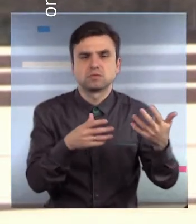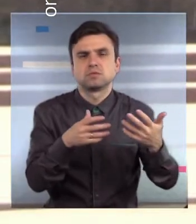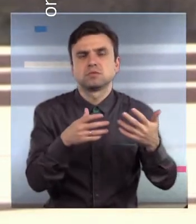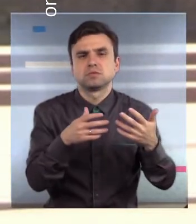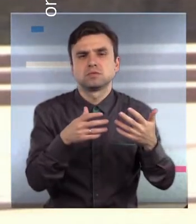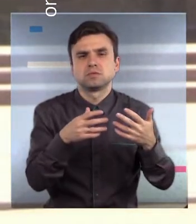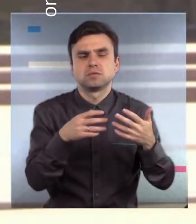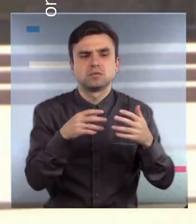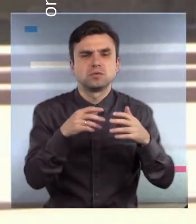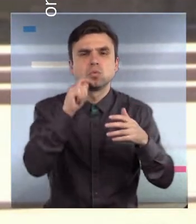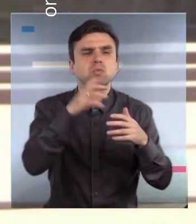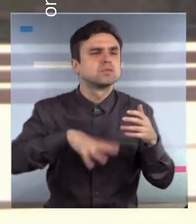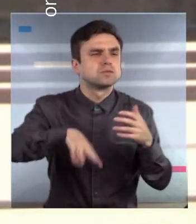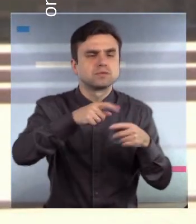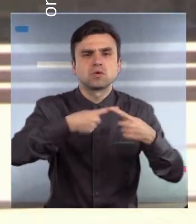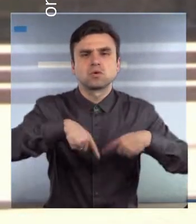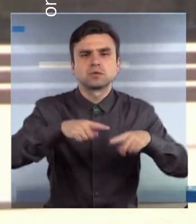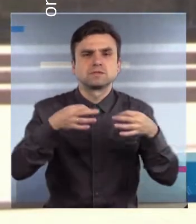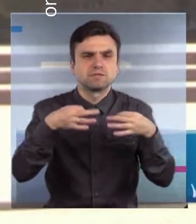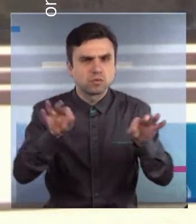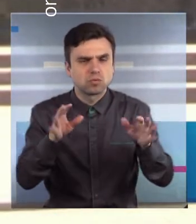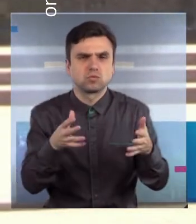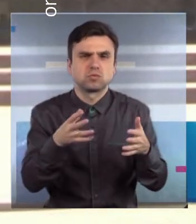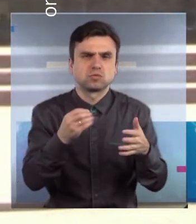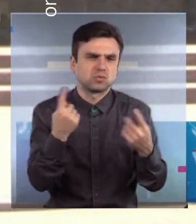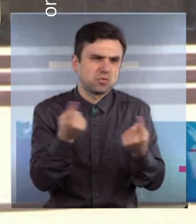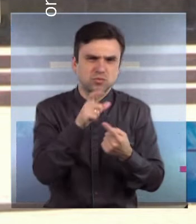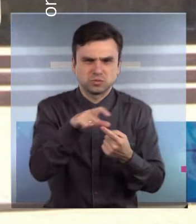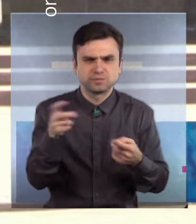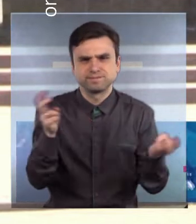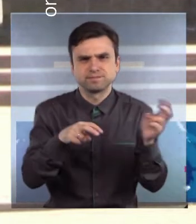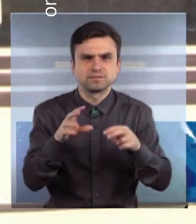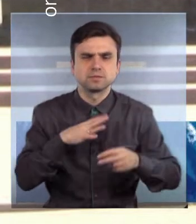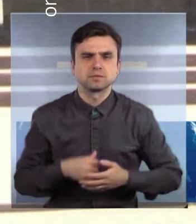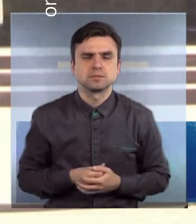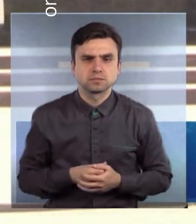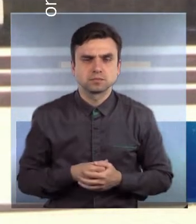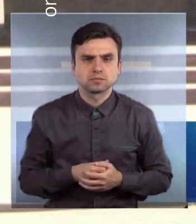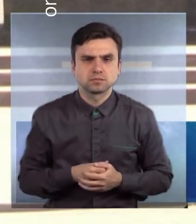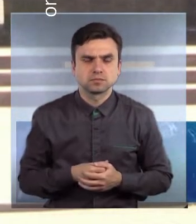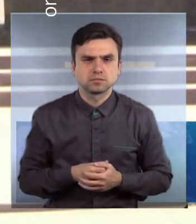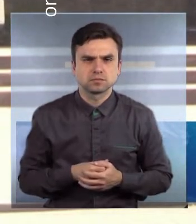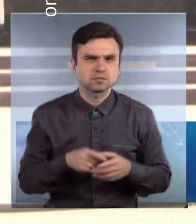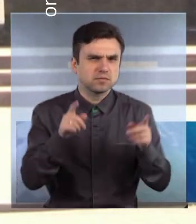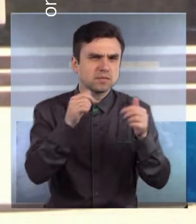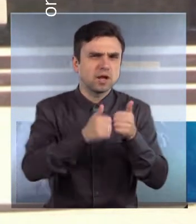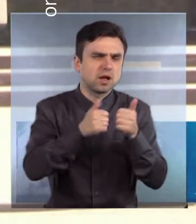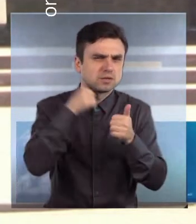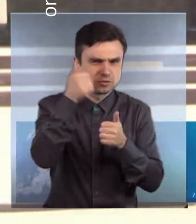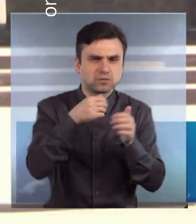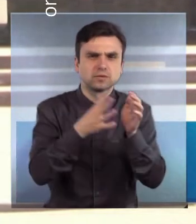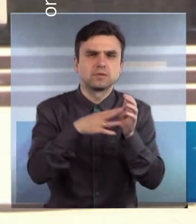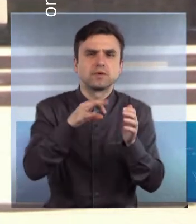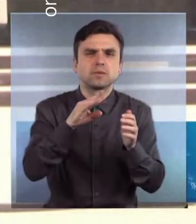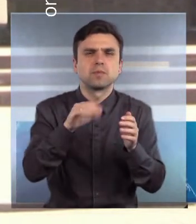Традиційні щорічні шевченківські дні, які ми визначаємо 9 березня, річницю з дня народження нашого пророка Тараса Григоровича